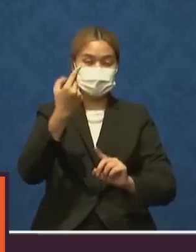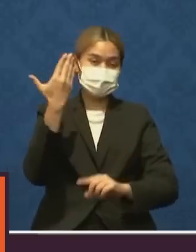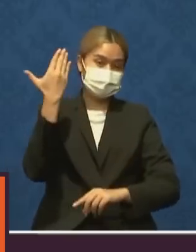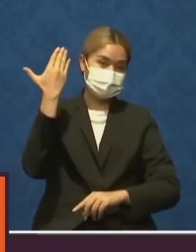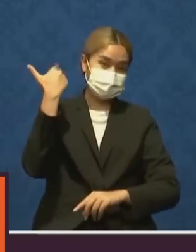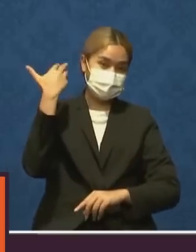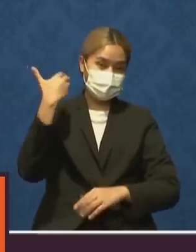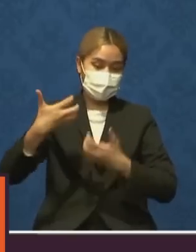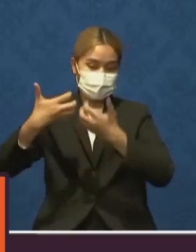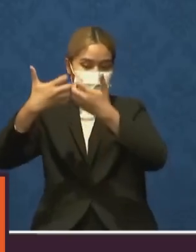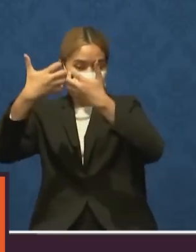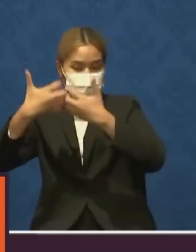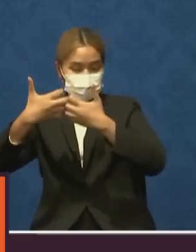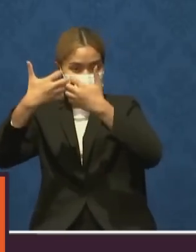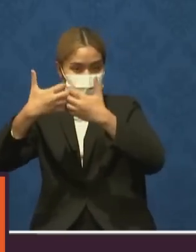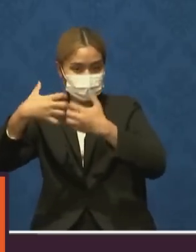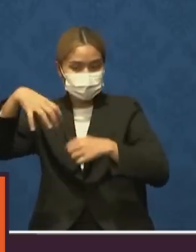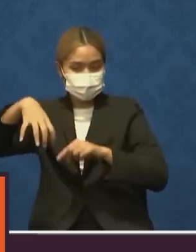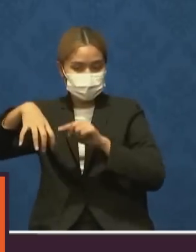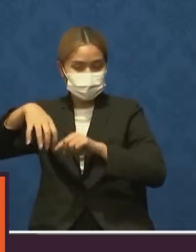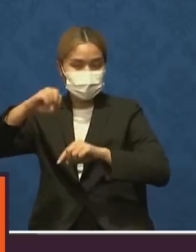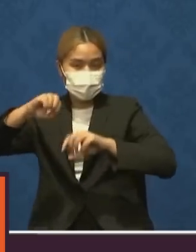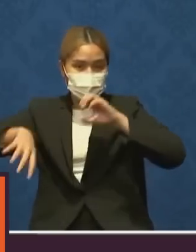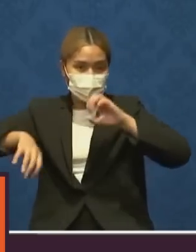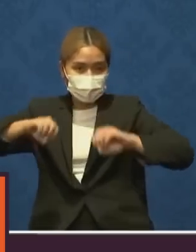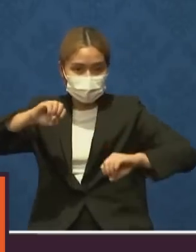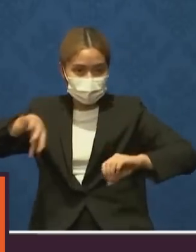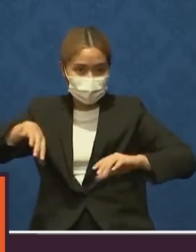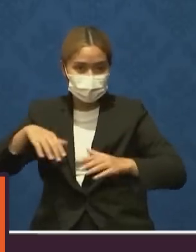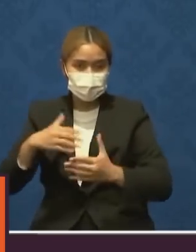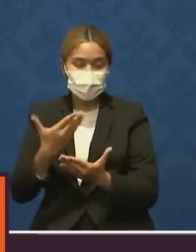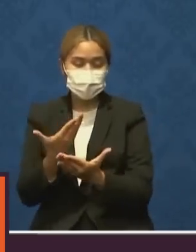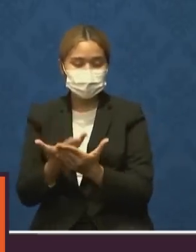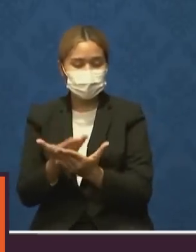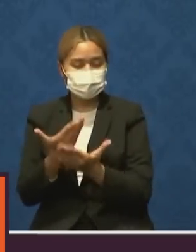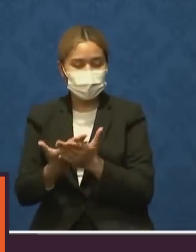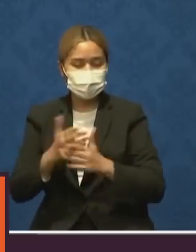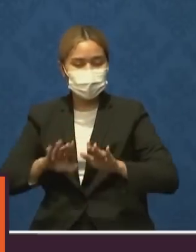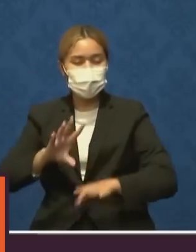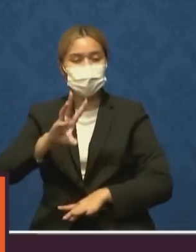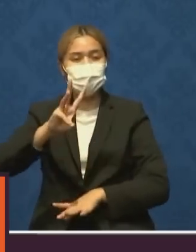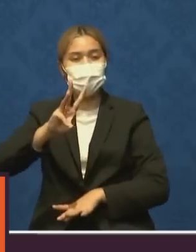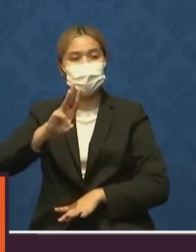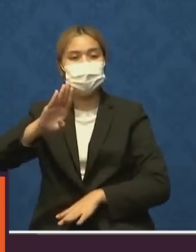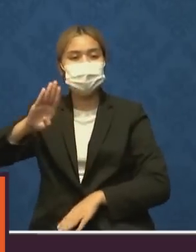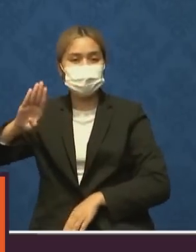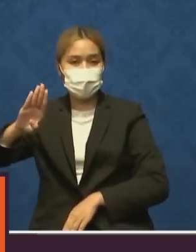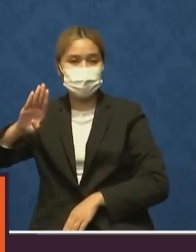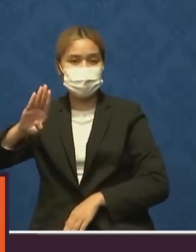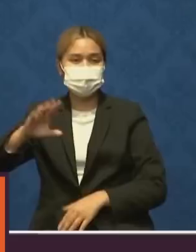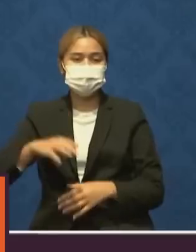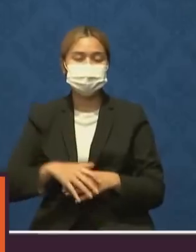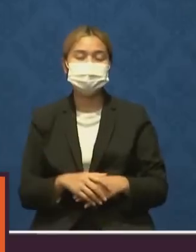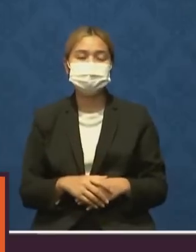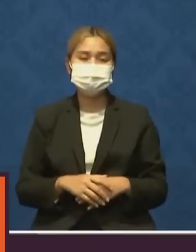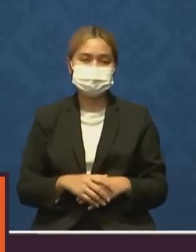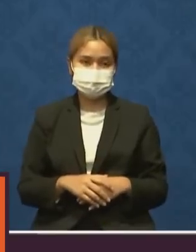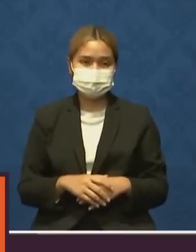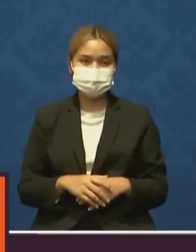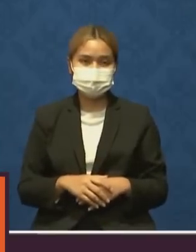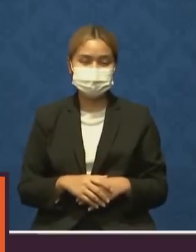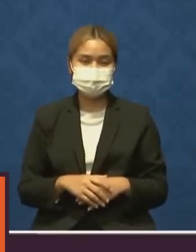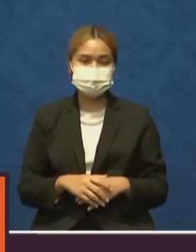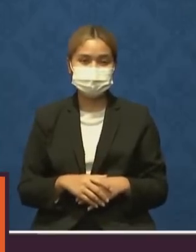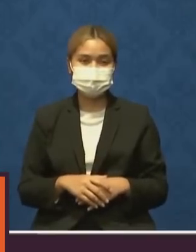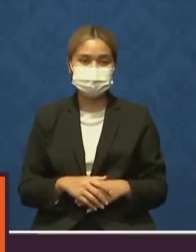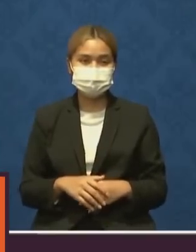ะอุสาหกรม ที่รัซือค่ไฟ้าแพงถ 6 บาตอนหน่วยครับที่จะผกภาละมาเป็นภาละของประชาชนครั นี่